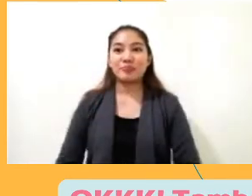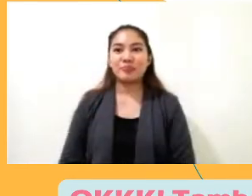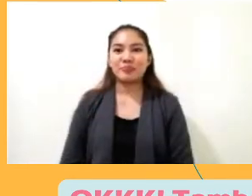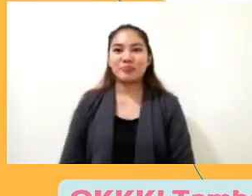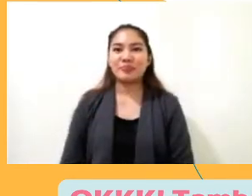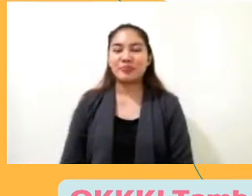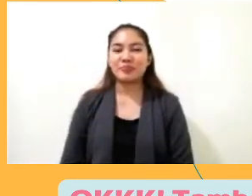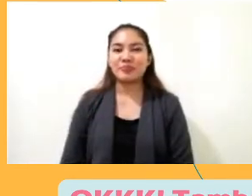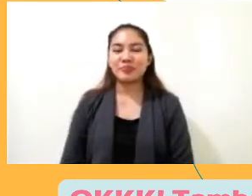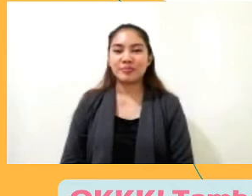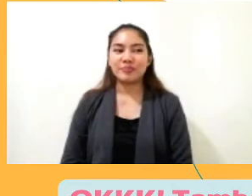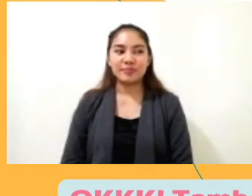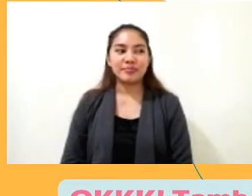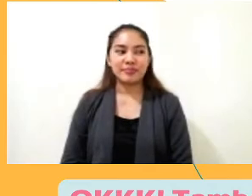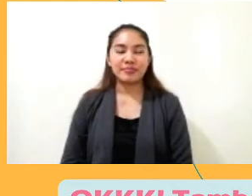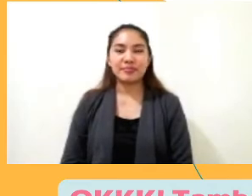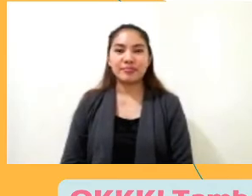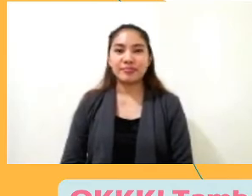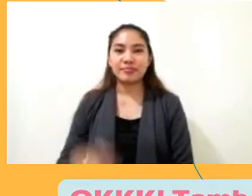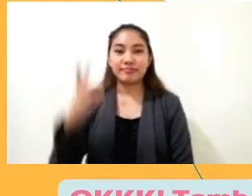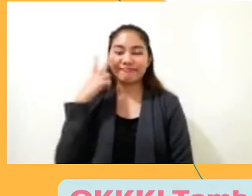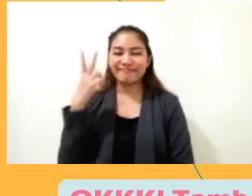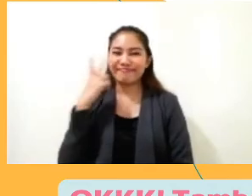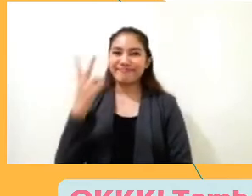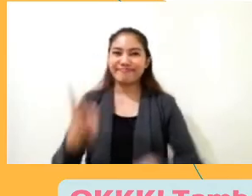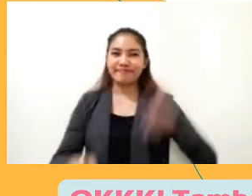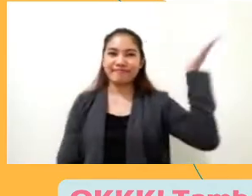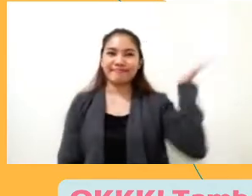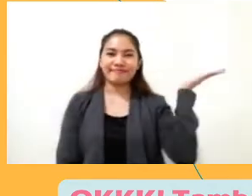Tingnan niyo kung anong nangyayari.